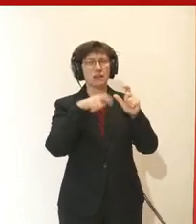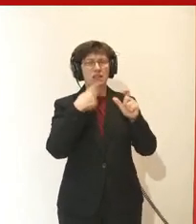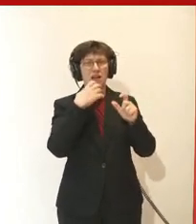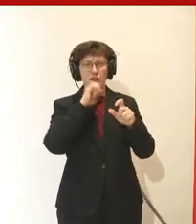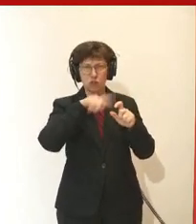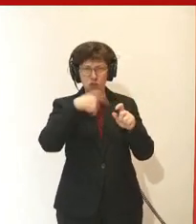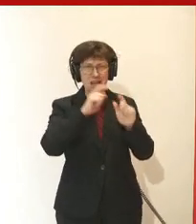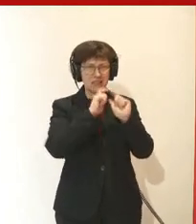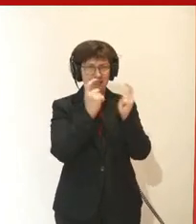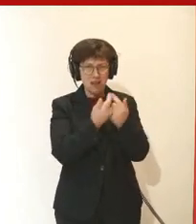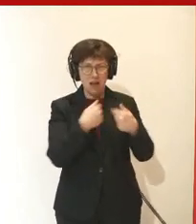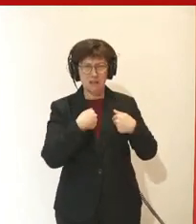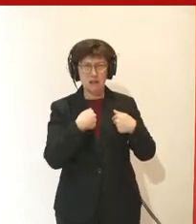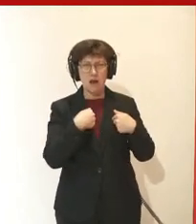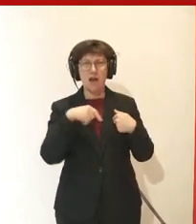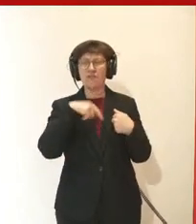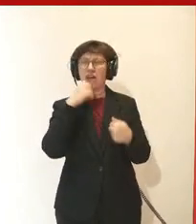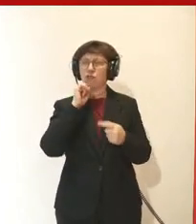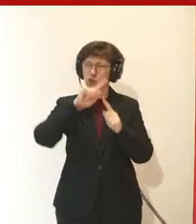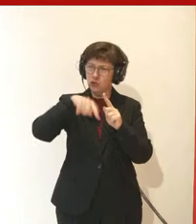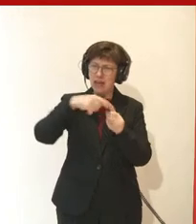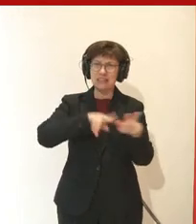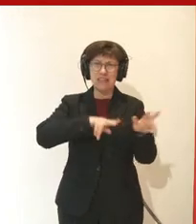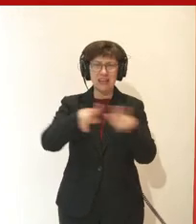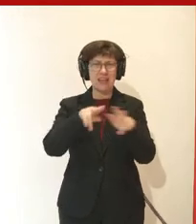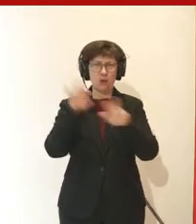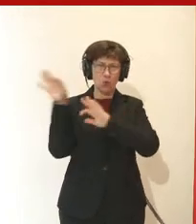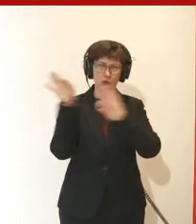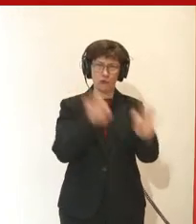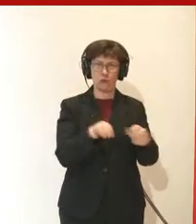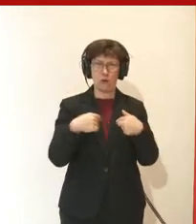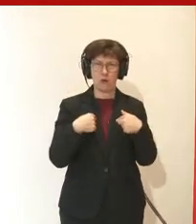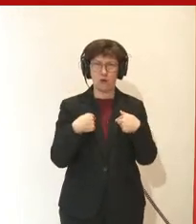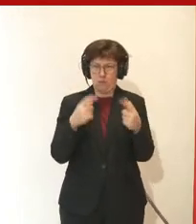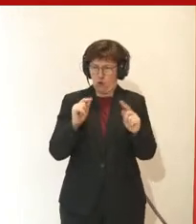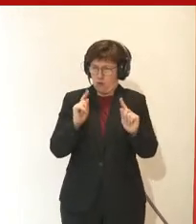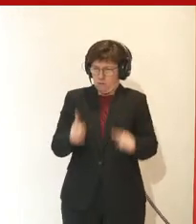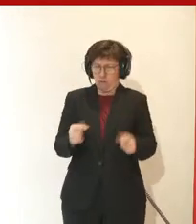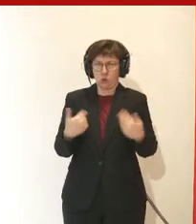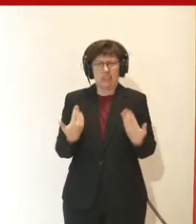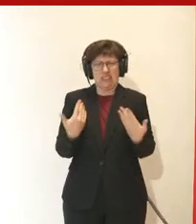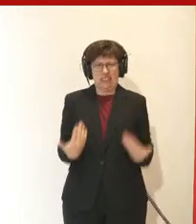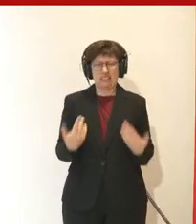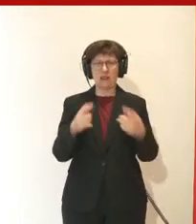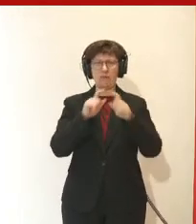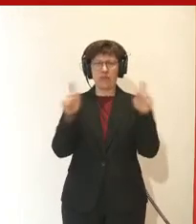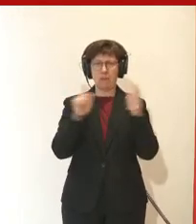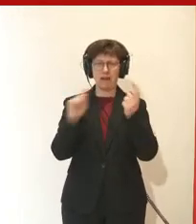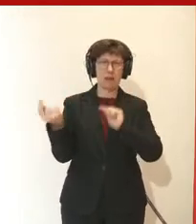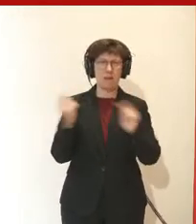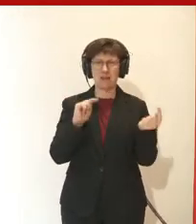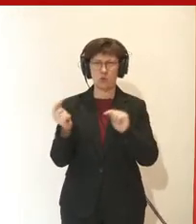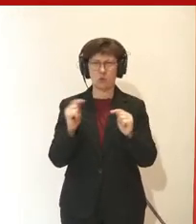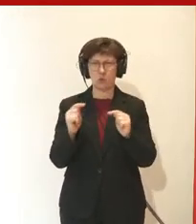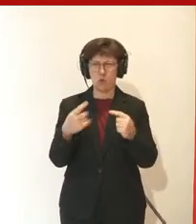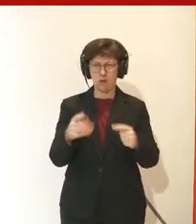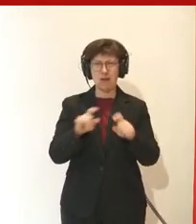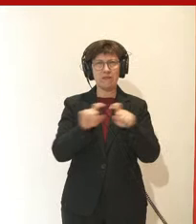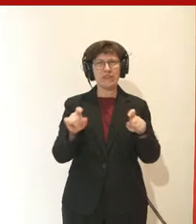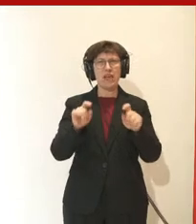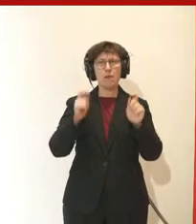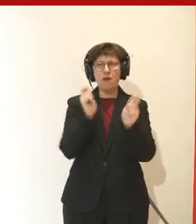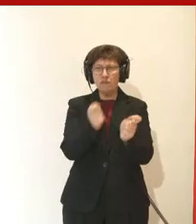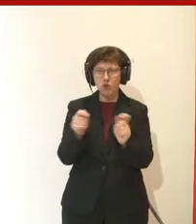kanzler stellen wenn wir sagen wir wollen die nächste regierung führen dann müssen wir ja über die dinge reden und zu den dingen